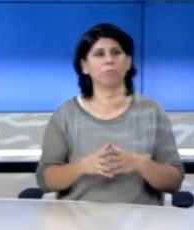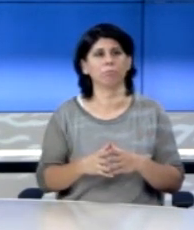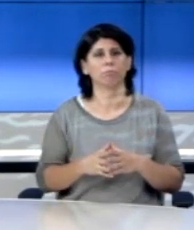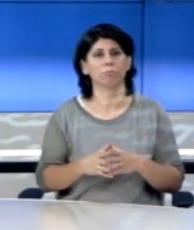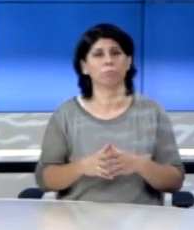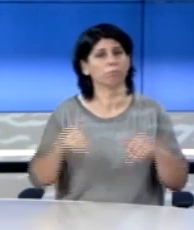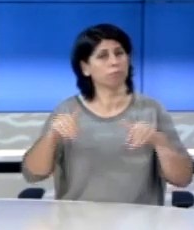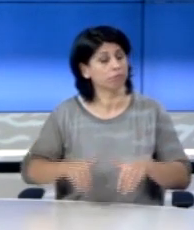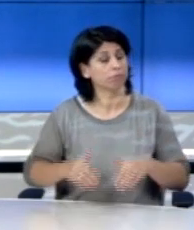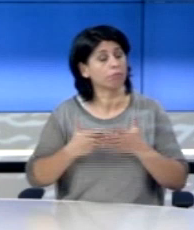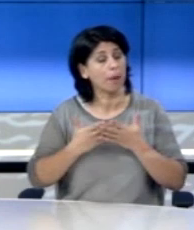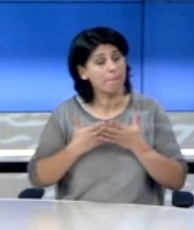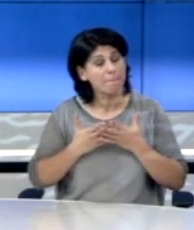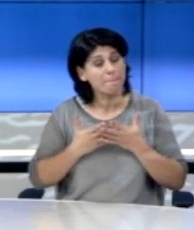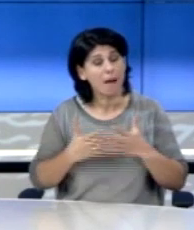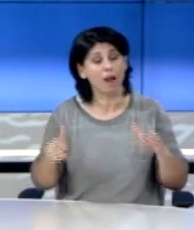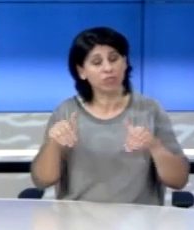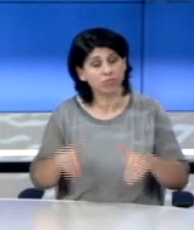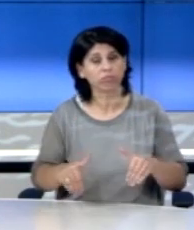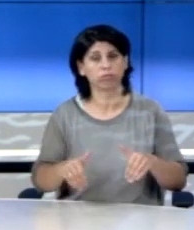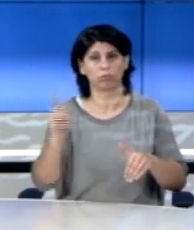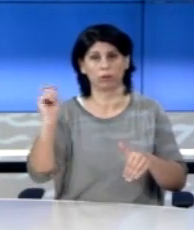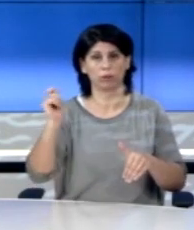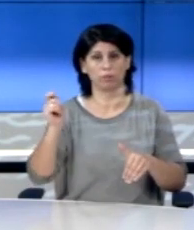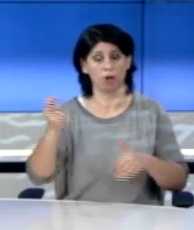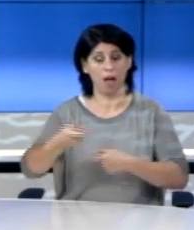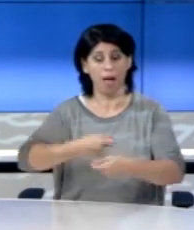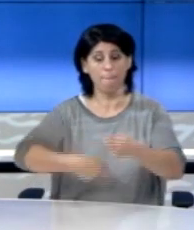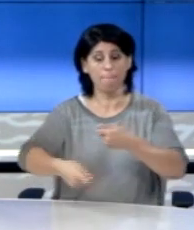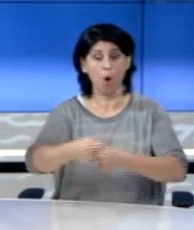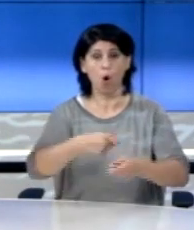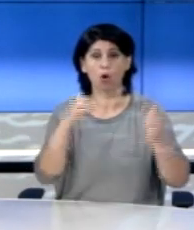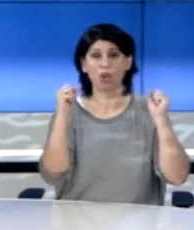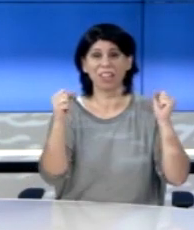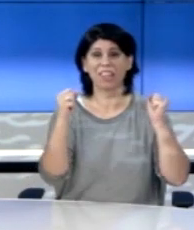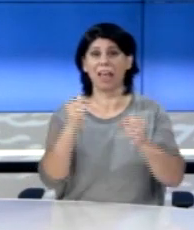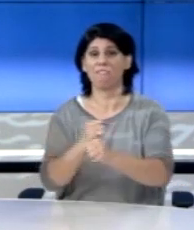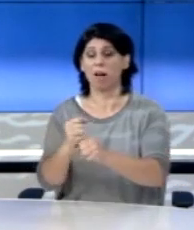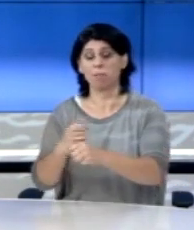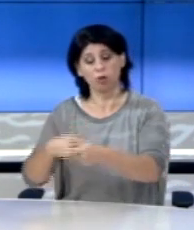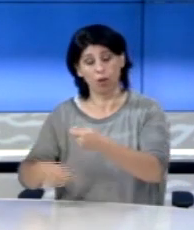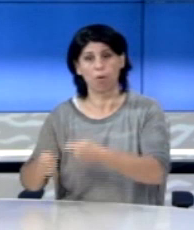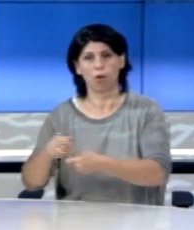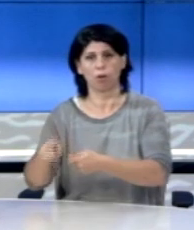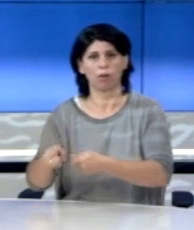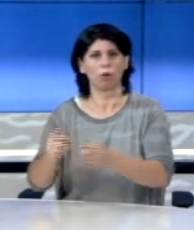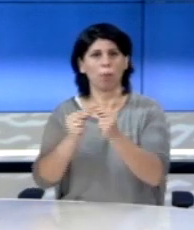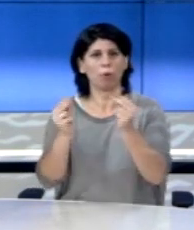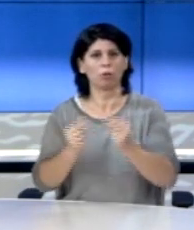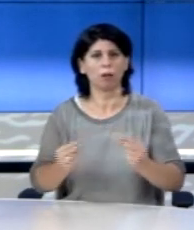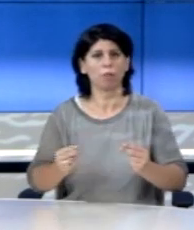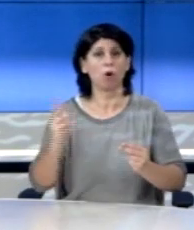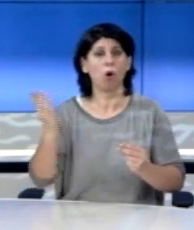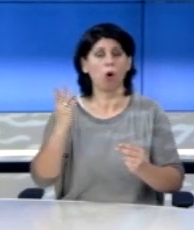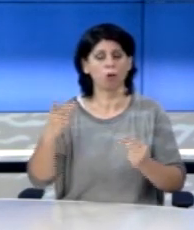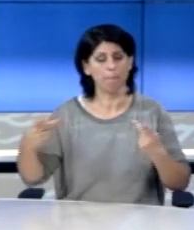πολύ μεγάλη συνέπεια την πολιτική της εμπορευματοποίησης της υγείας και του φαρμάκου, φορτώνοντας τις